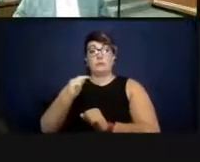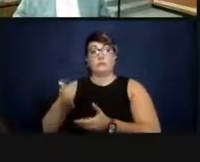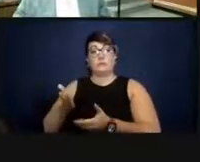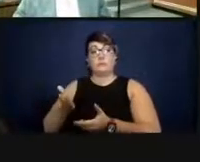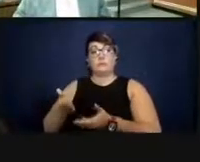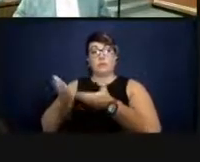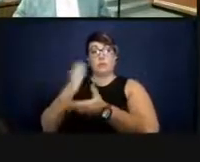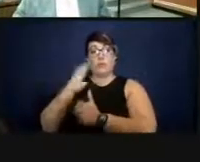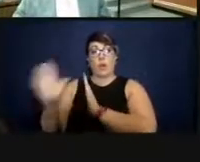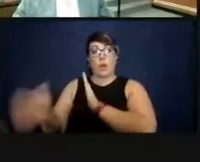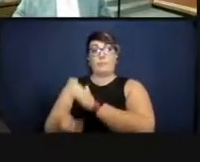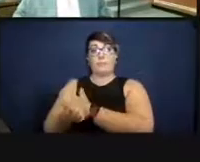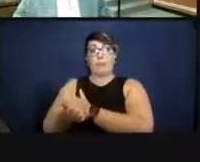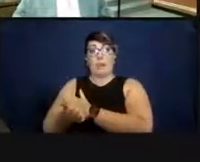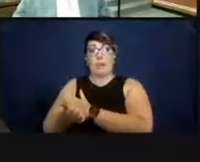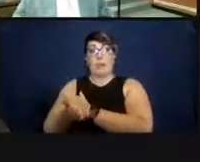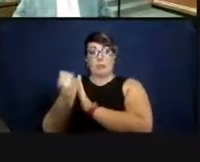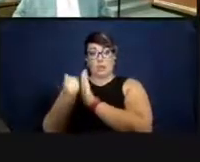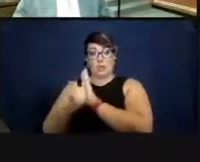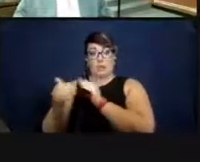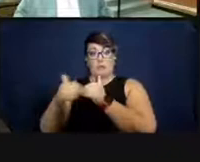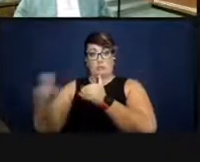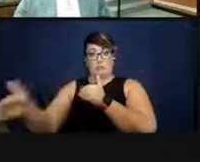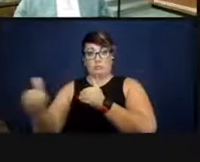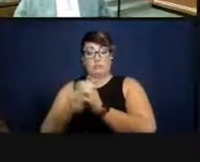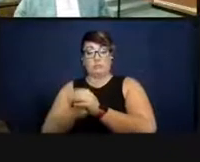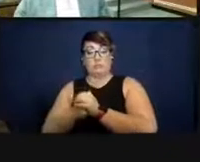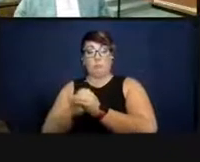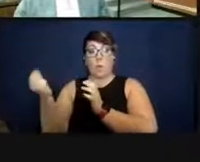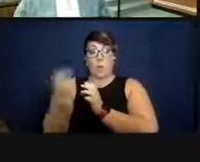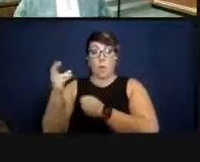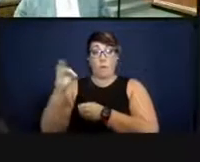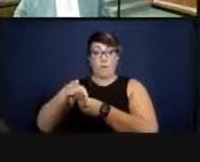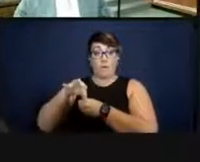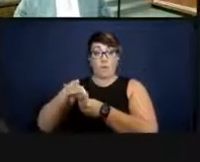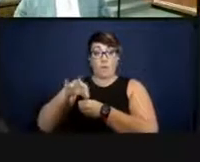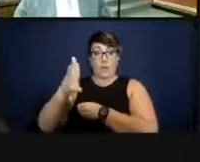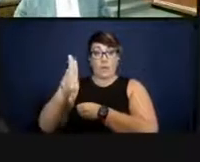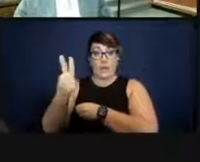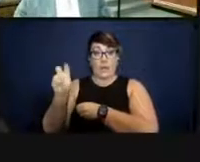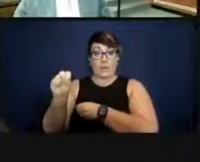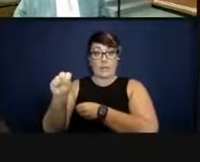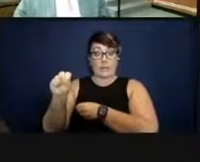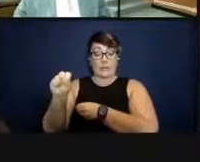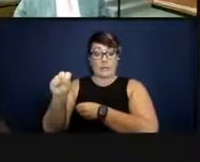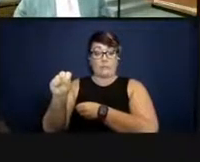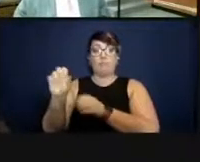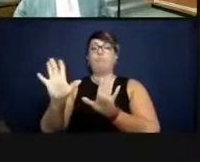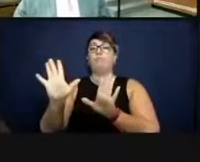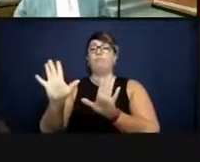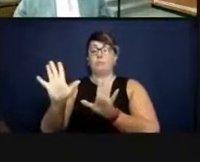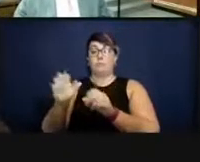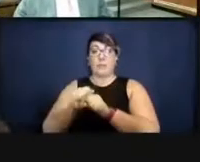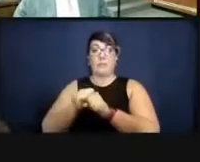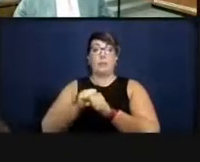Na kwa hivyo ningependa tupige kura kuhusu jambo hili. Wote ambao wanakubaliana